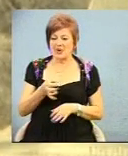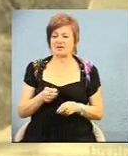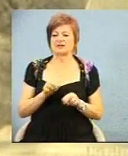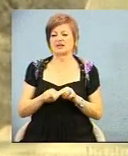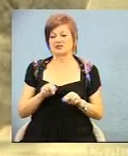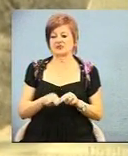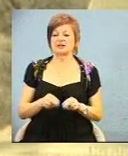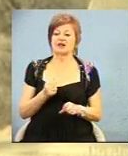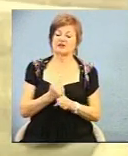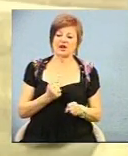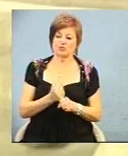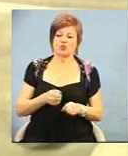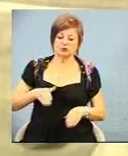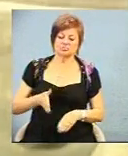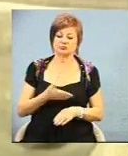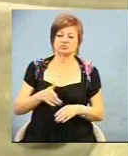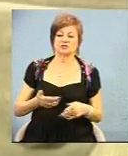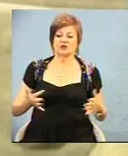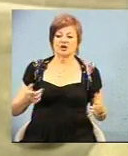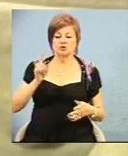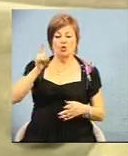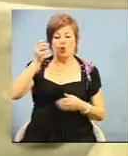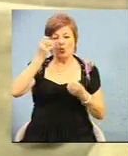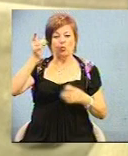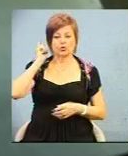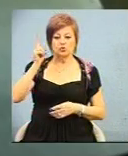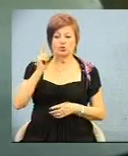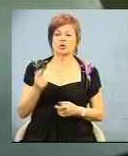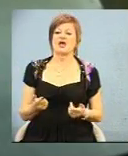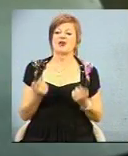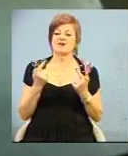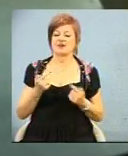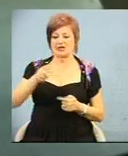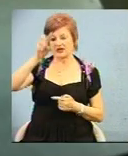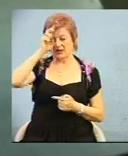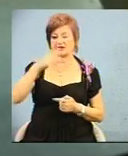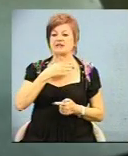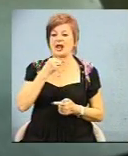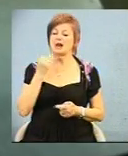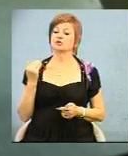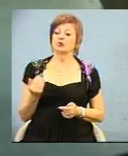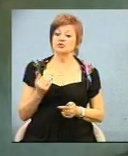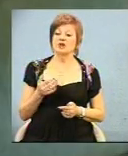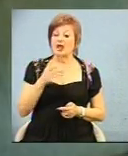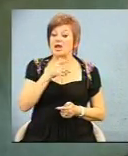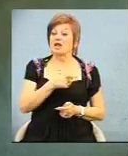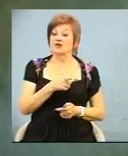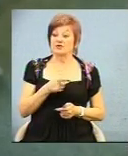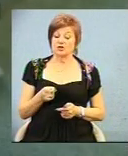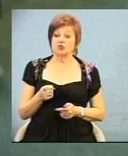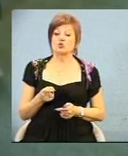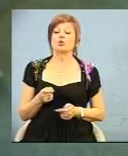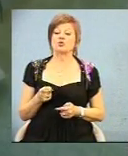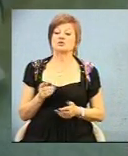знаряддя праці, які розповідають про культури Золотої Орди, а тепер ще й Великого князівства Литовського. Часу, коли князь Вітовт